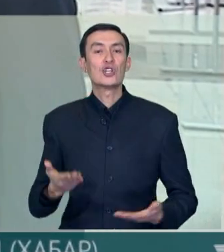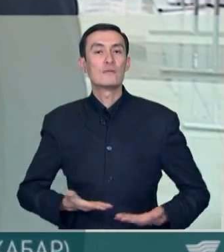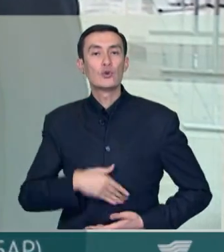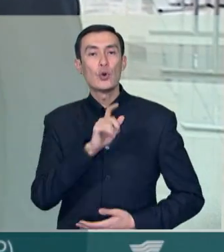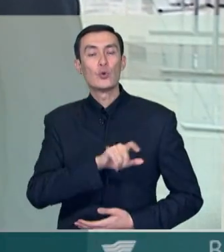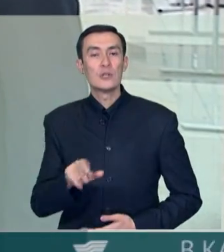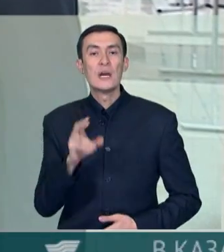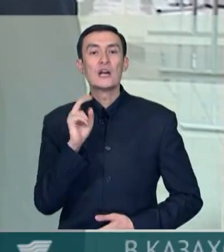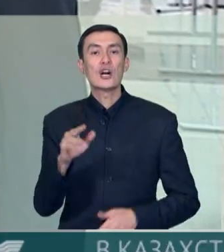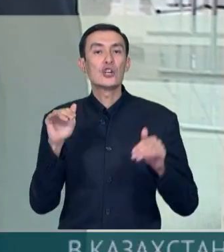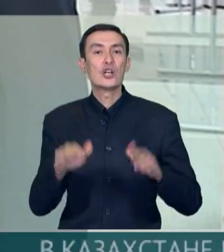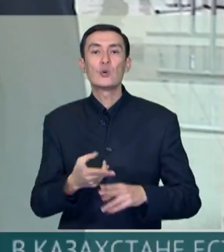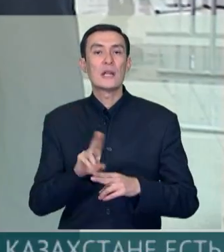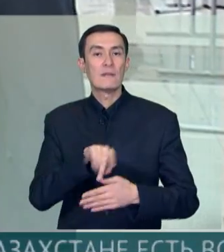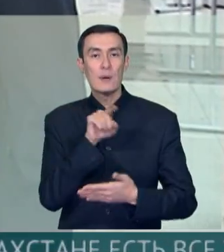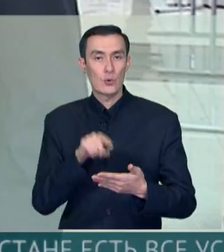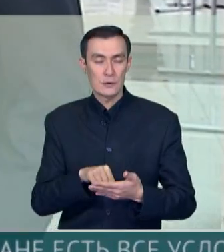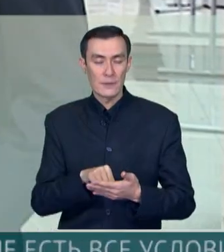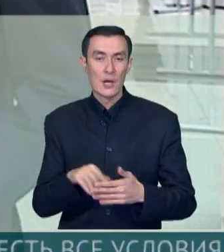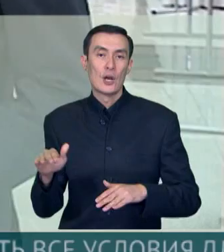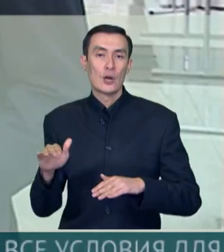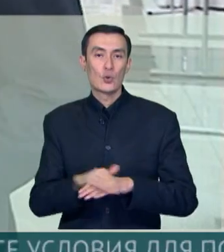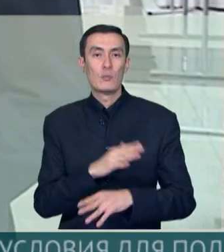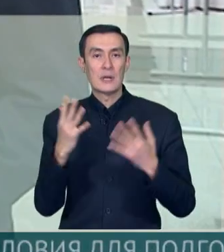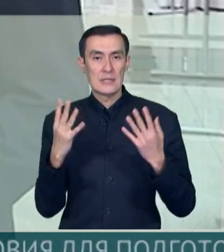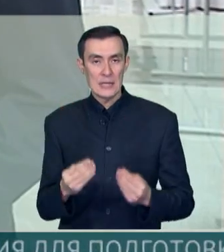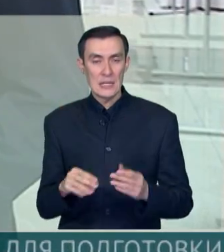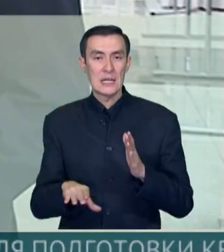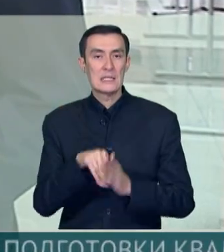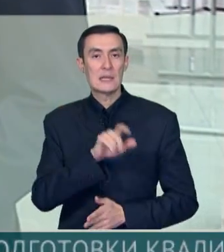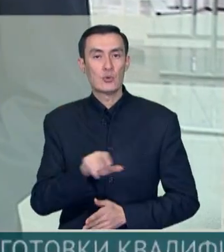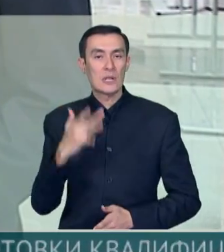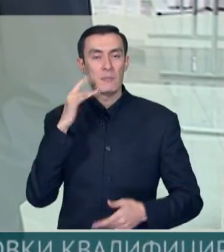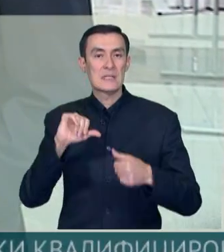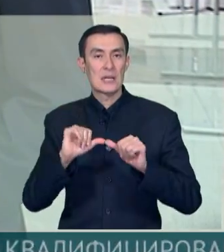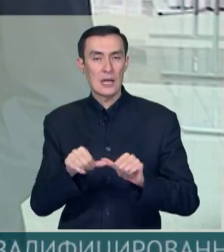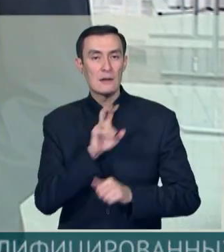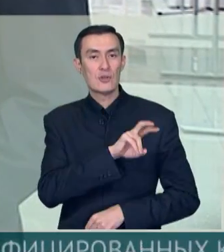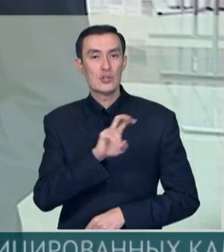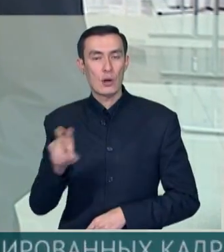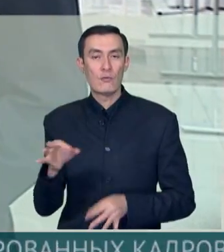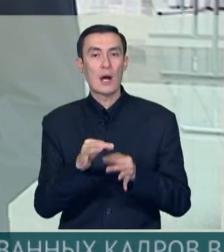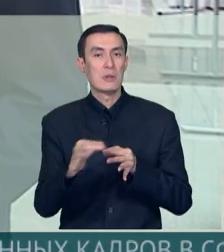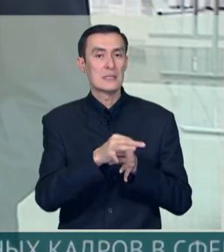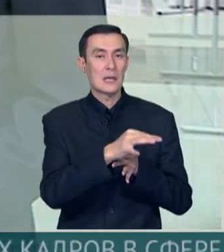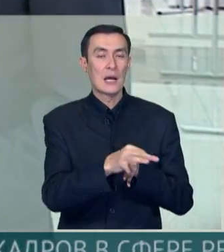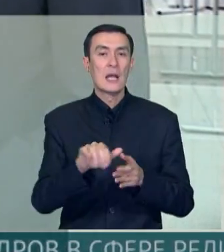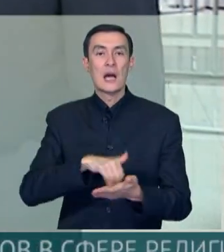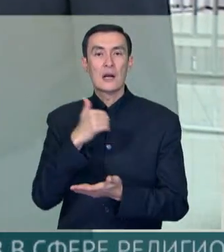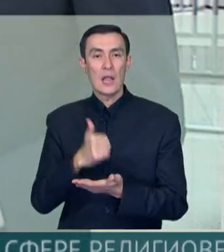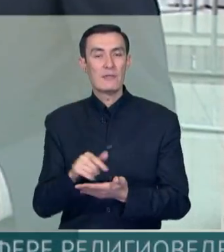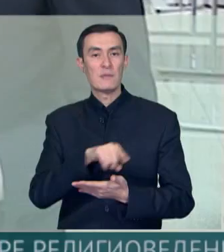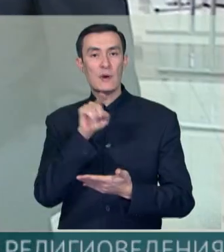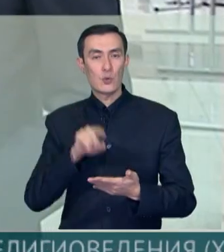как решать этот вопрос? Добрый день. Депутаты постоянно выезжают по регионам. Одним из главных